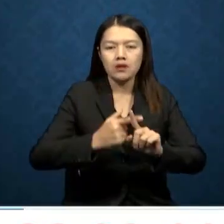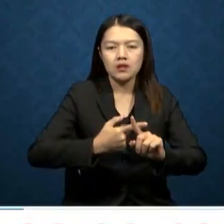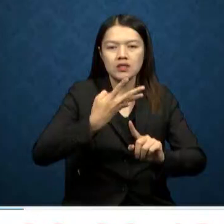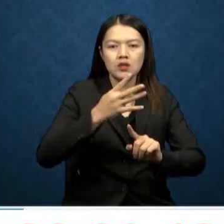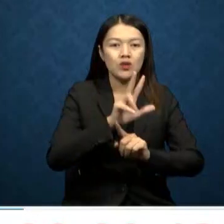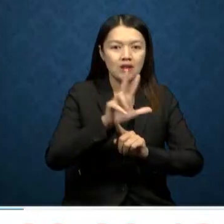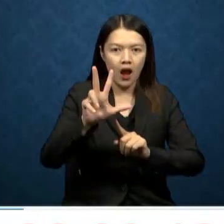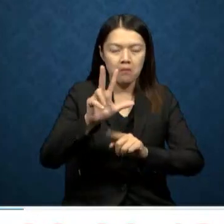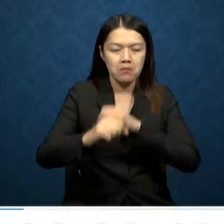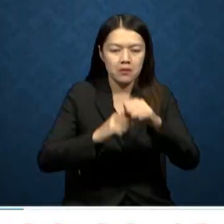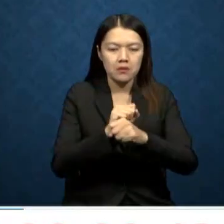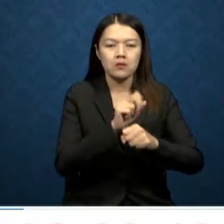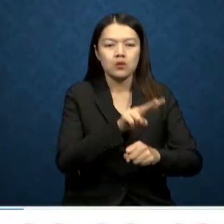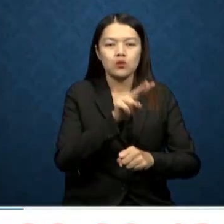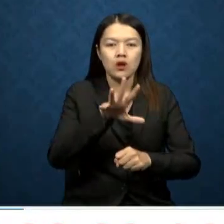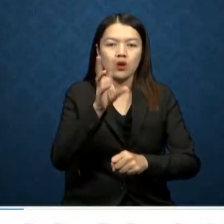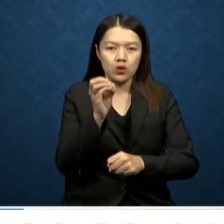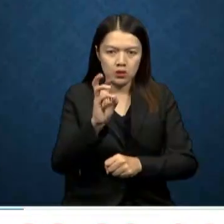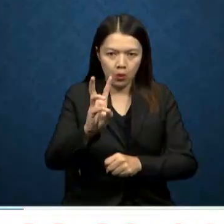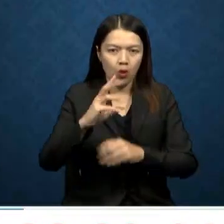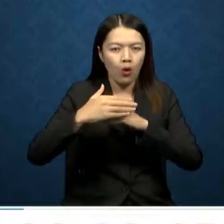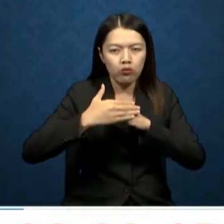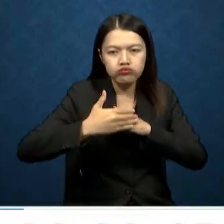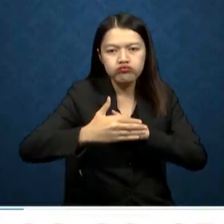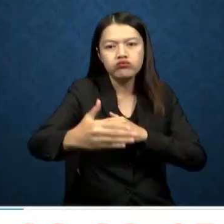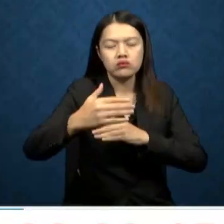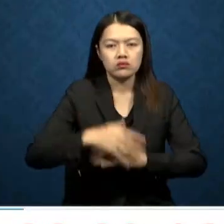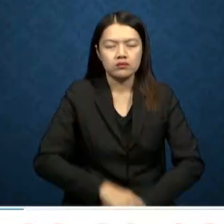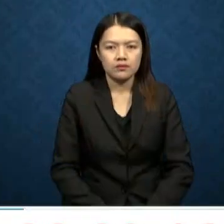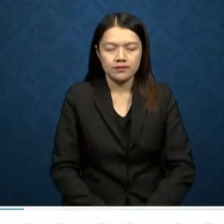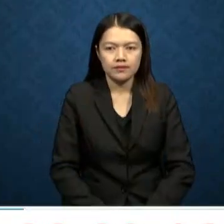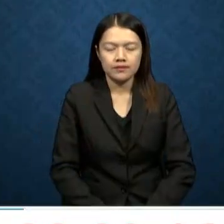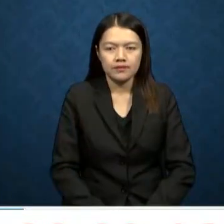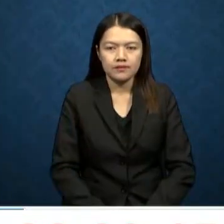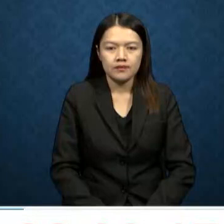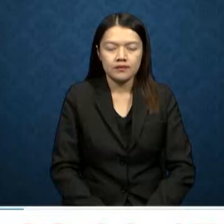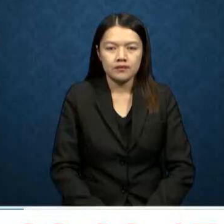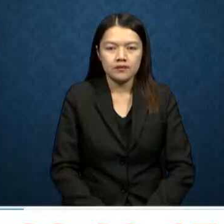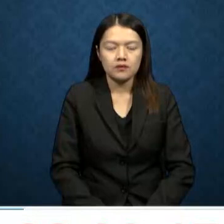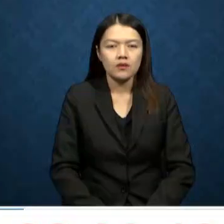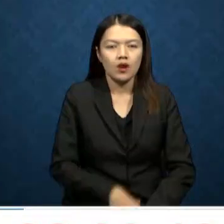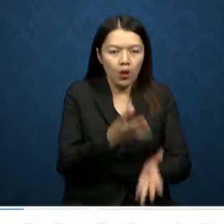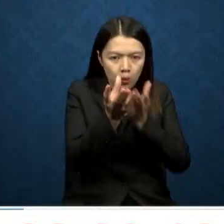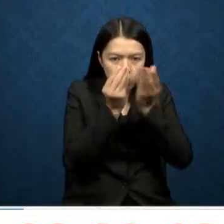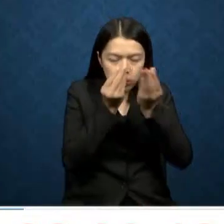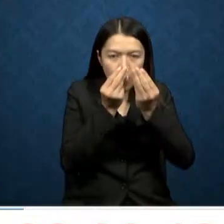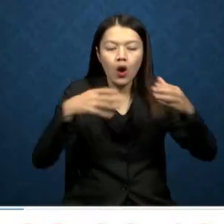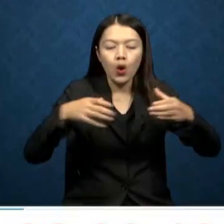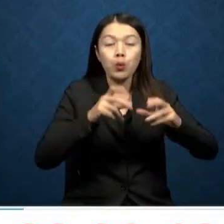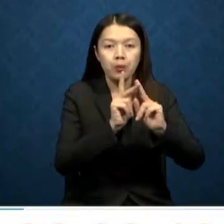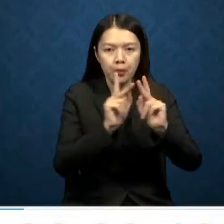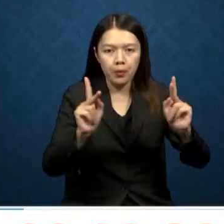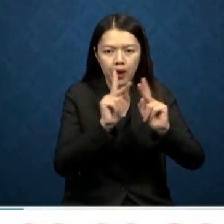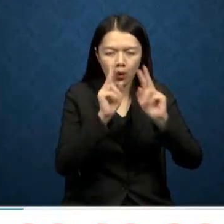เมษายน2566เป็นต้นไปจากการศึกษาของคณะกรรมาธิการ